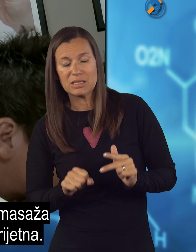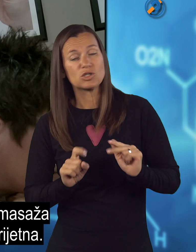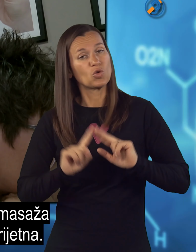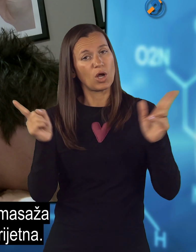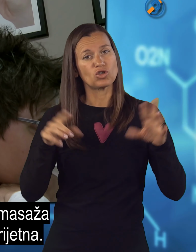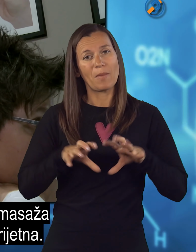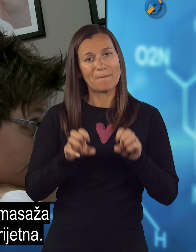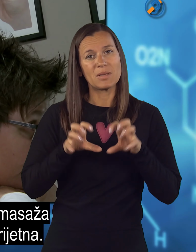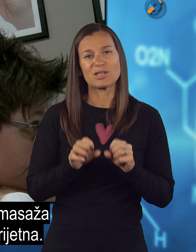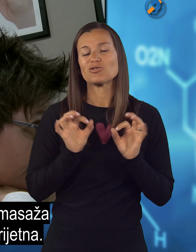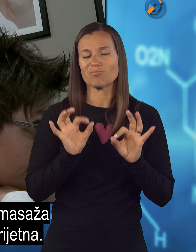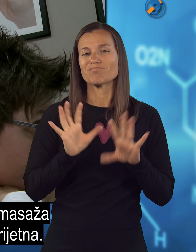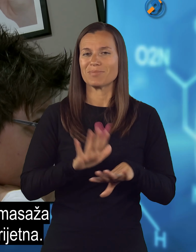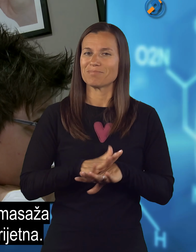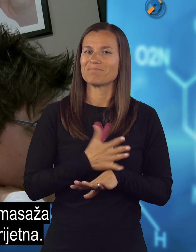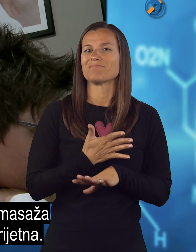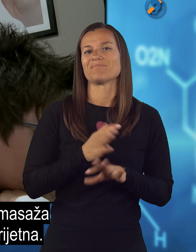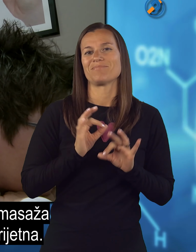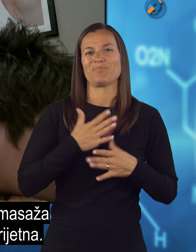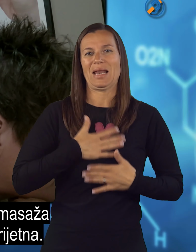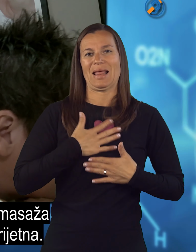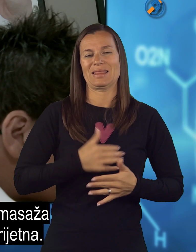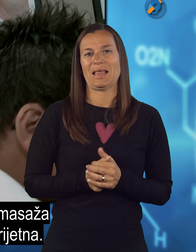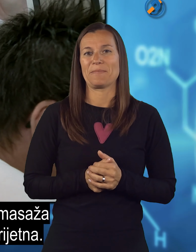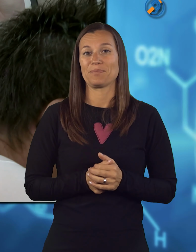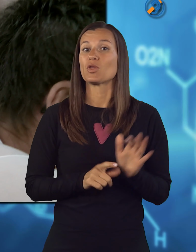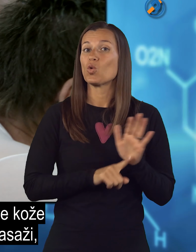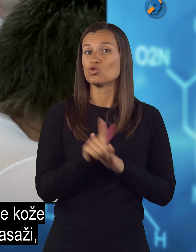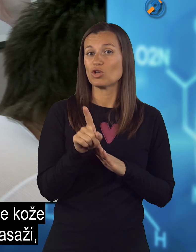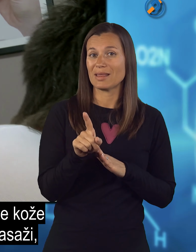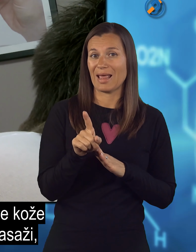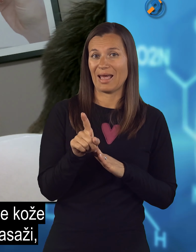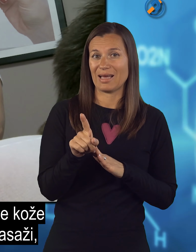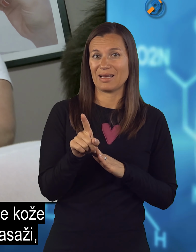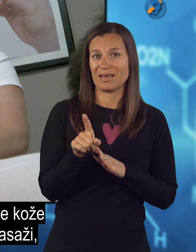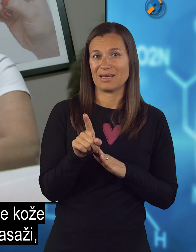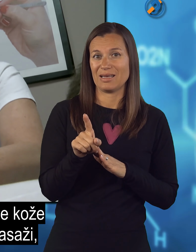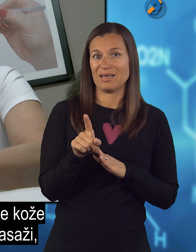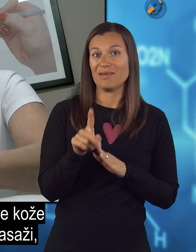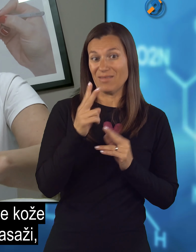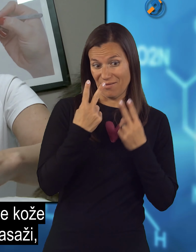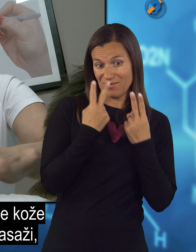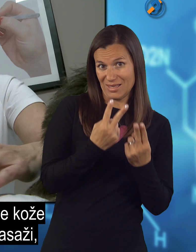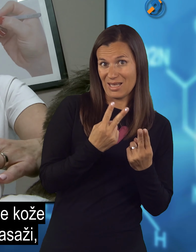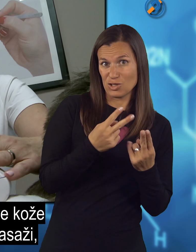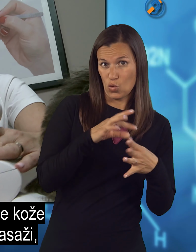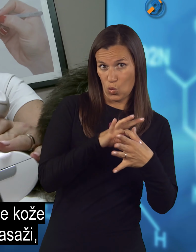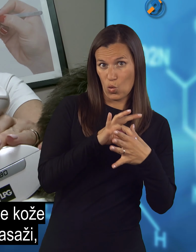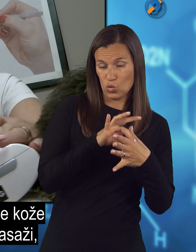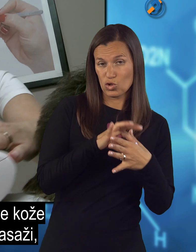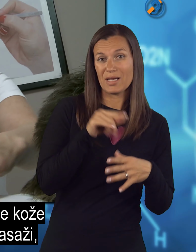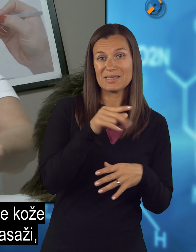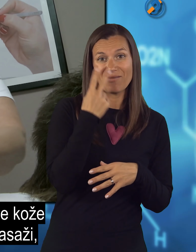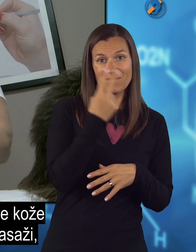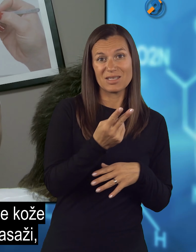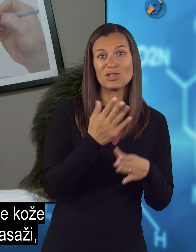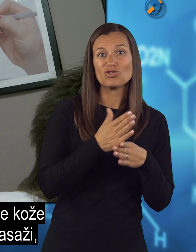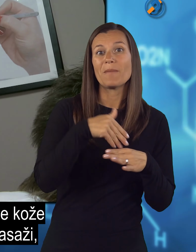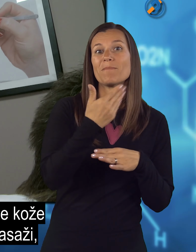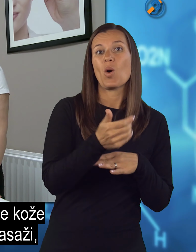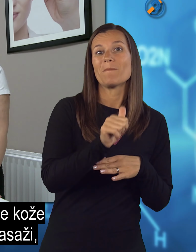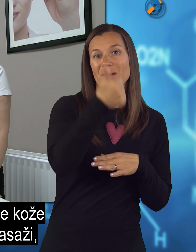pa je sama masaža zelo blagodejna in prijetna. Učinek v videzu same kože se vidi